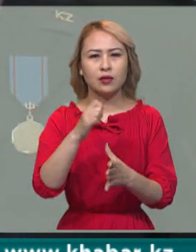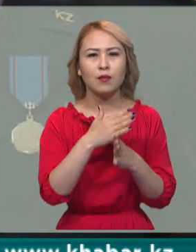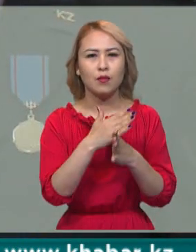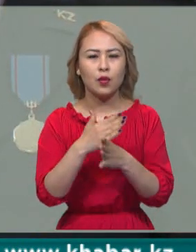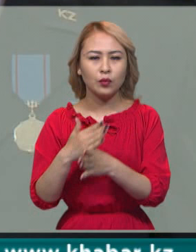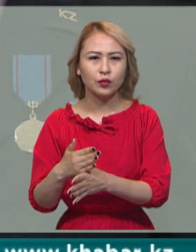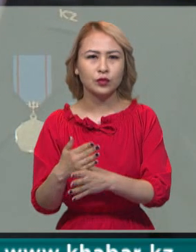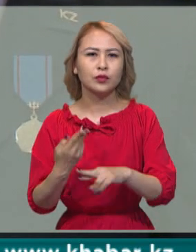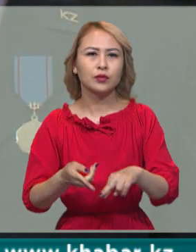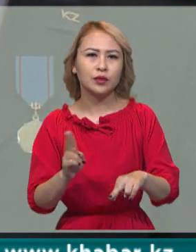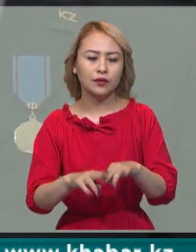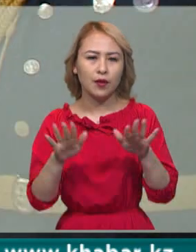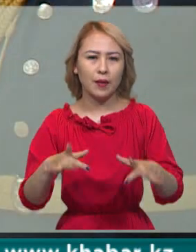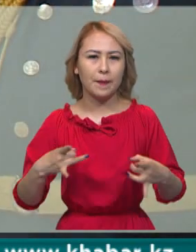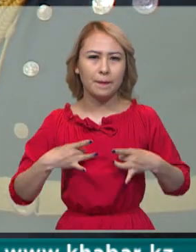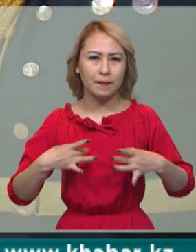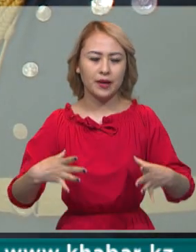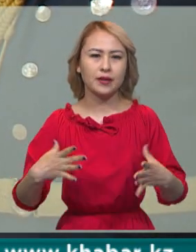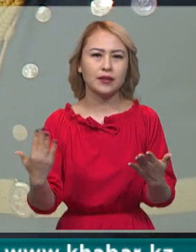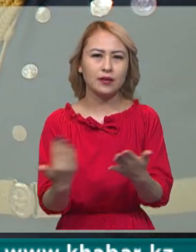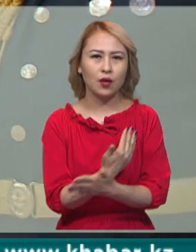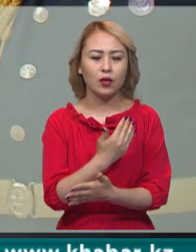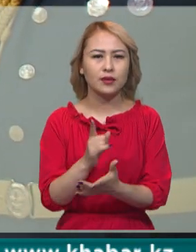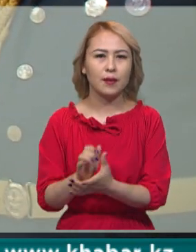анық. Осылайша төл мереке қарсаңында